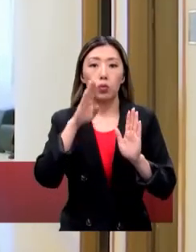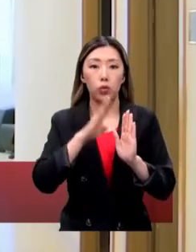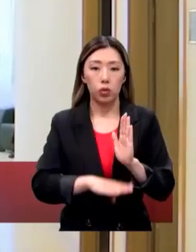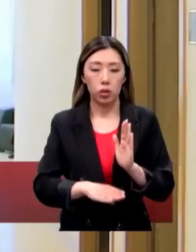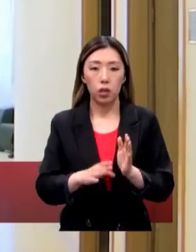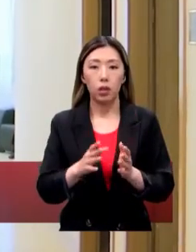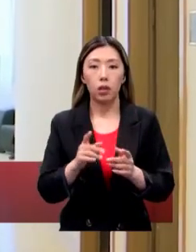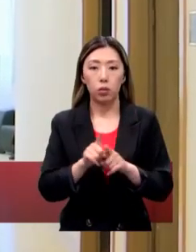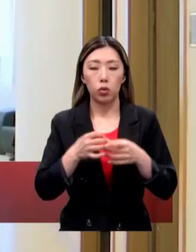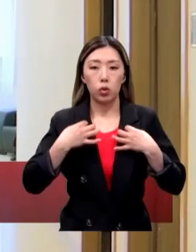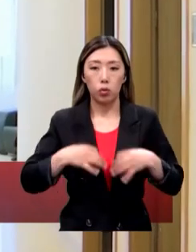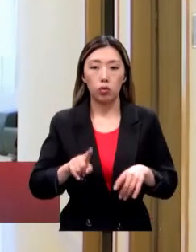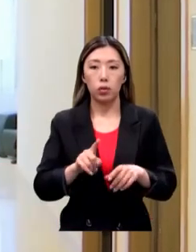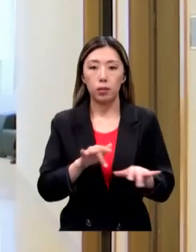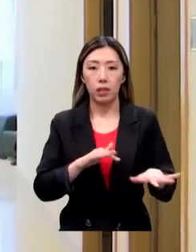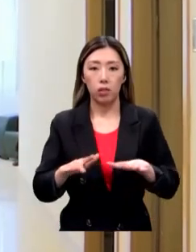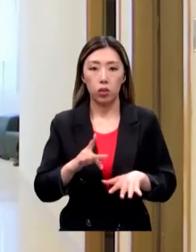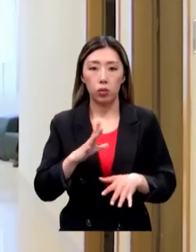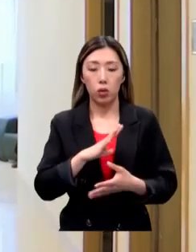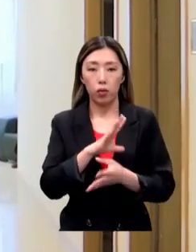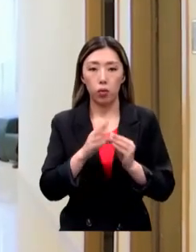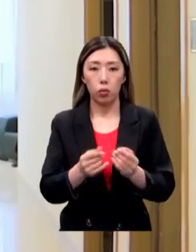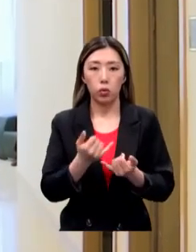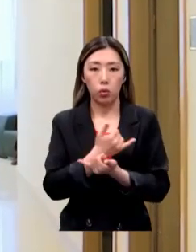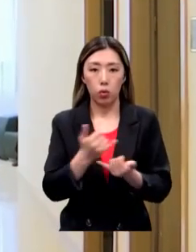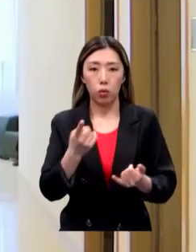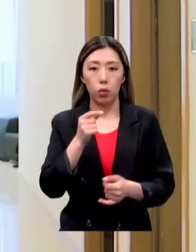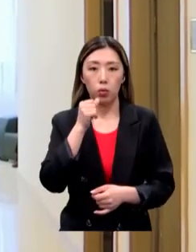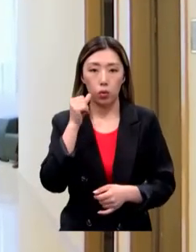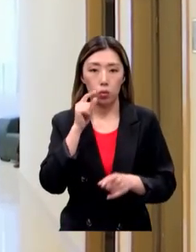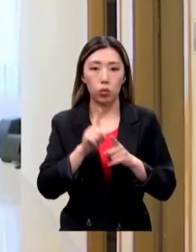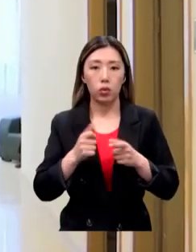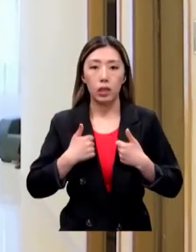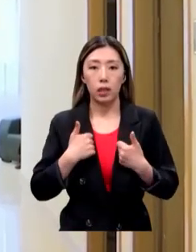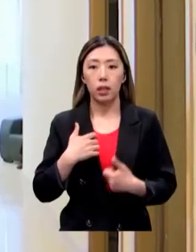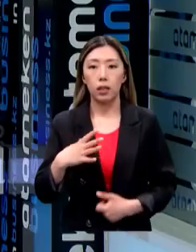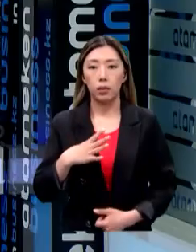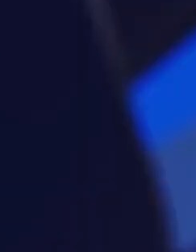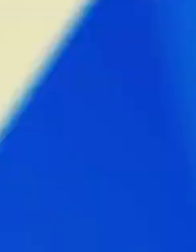срочные меры принимать, комплекс, который в прошлом году также принимали.